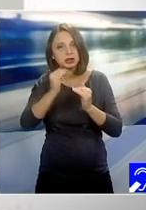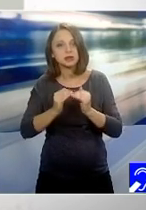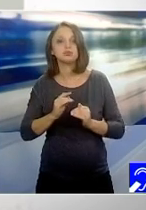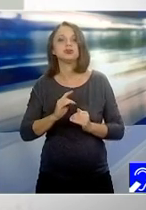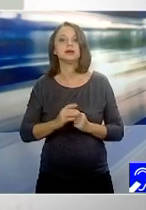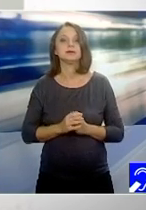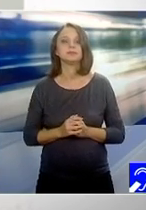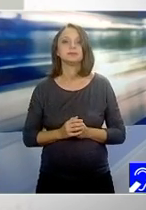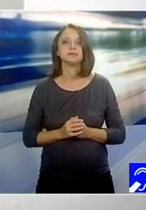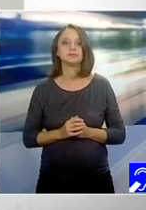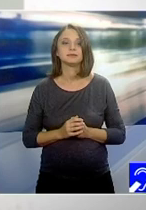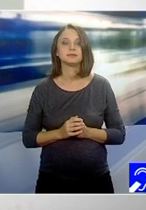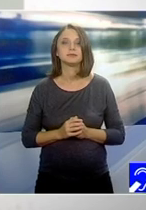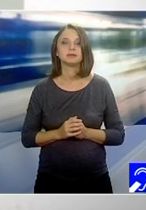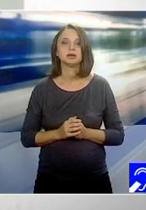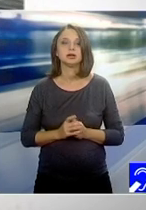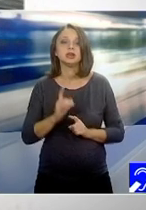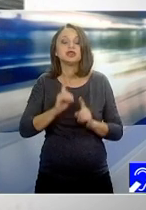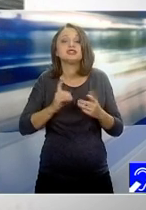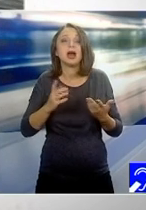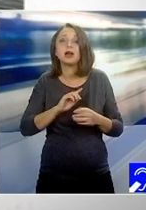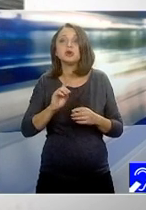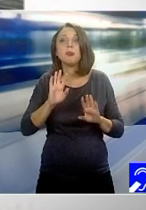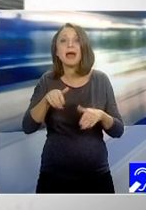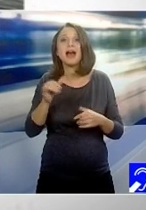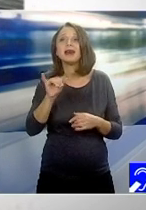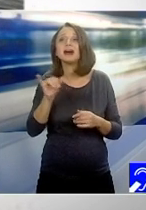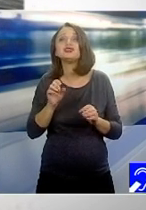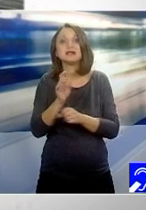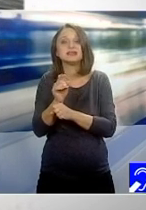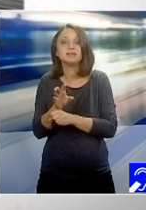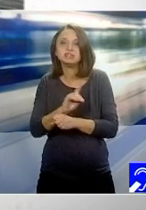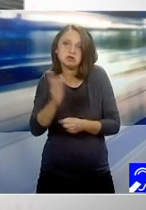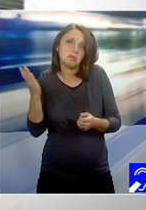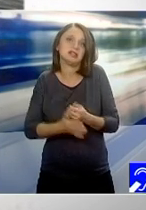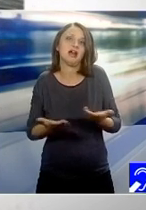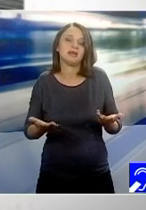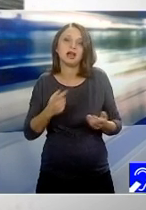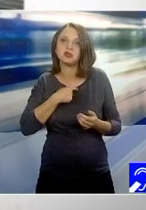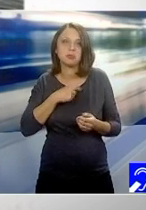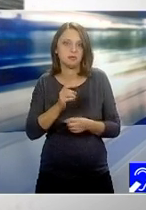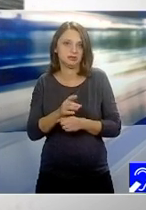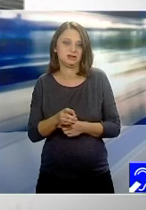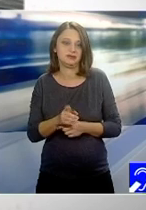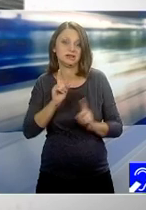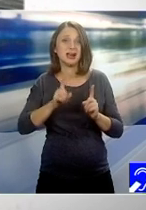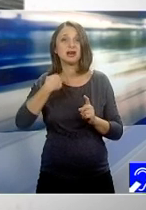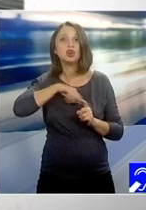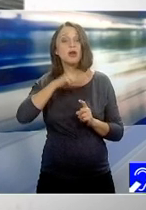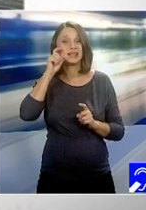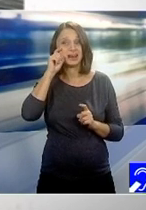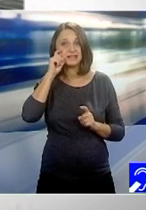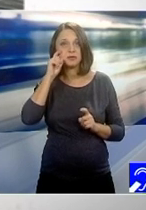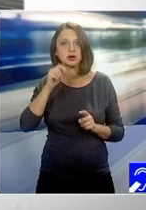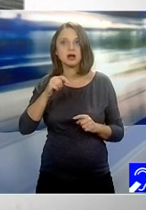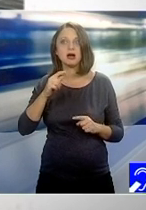să oprească lemnul cât mai aproape de pădure. Și la un moment dat, dacă nu o să aibă cui să-l vândă, nu o să-l mai taie. Dacă noi credem că de azi pe mâine